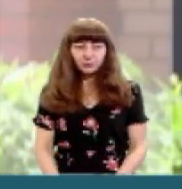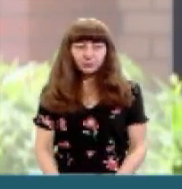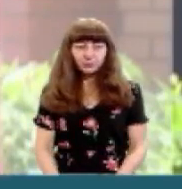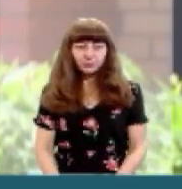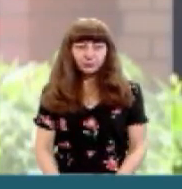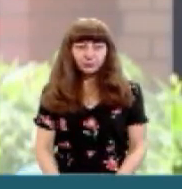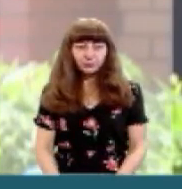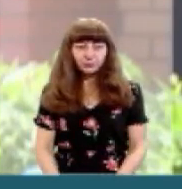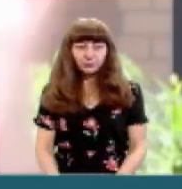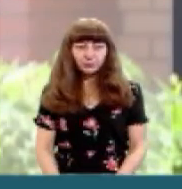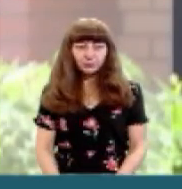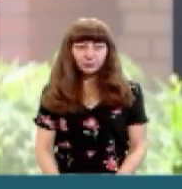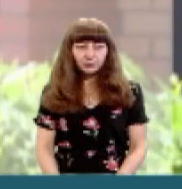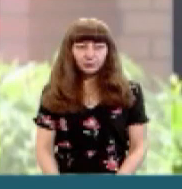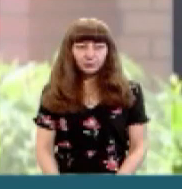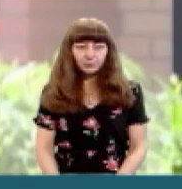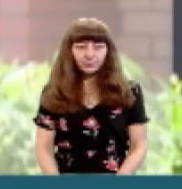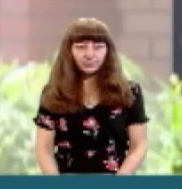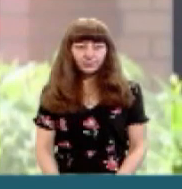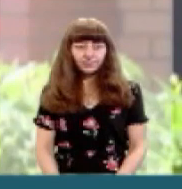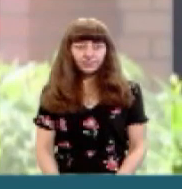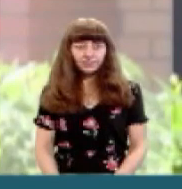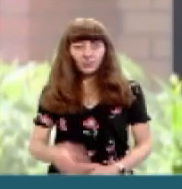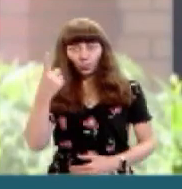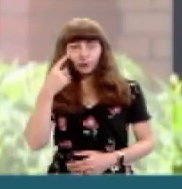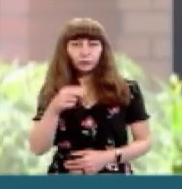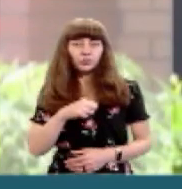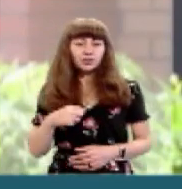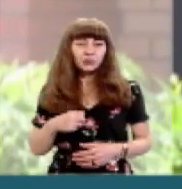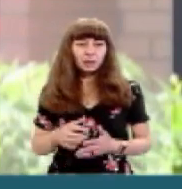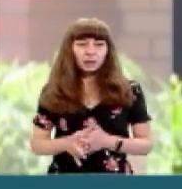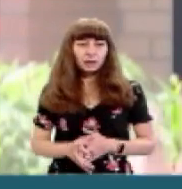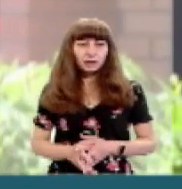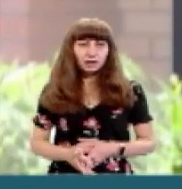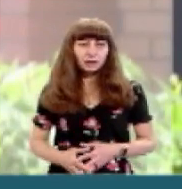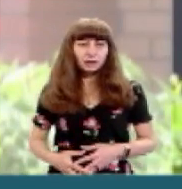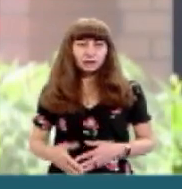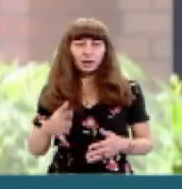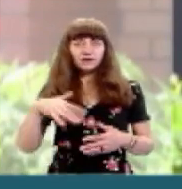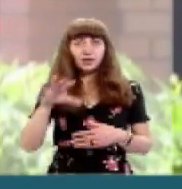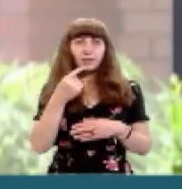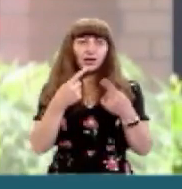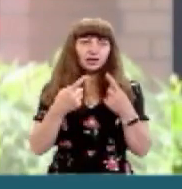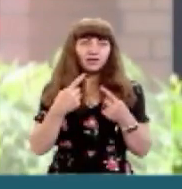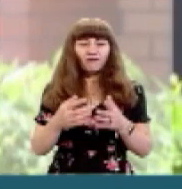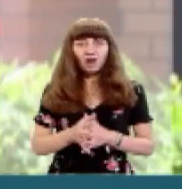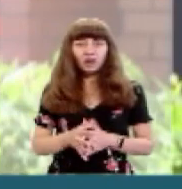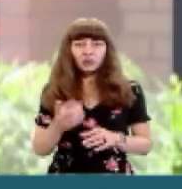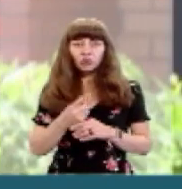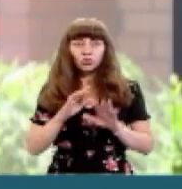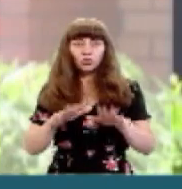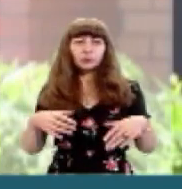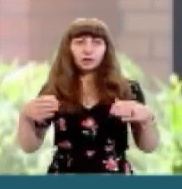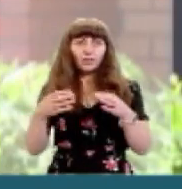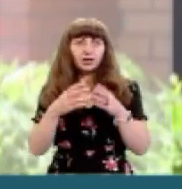Совхоз это целый. Да, даже больше. Вот представьте себе вот это вот всех объединить, это со всеми разговаривать. Это только с